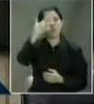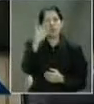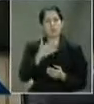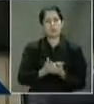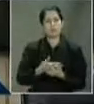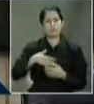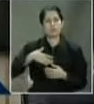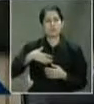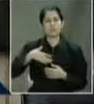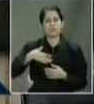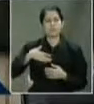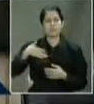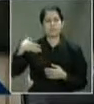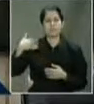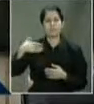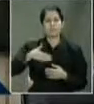มาก็ซ่อม